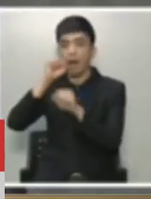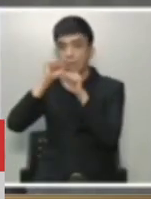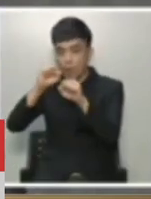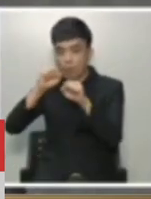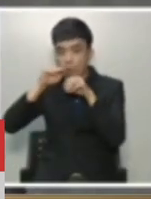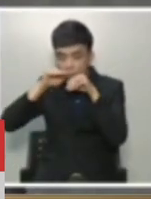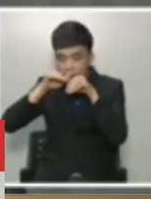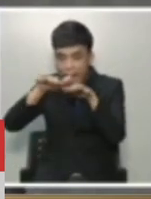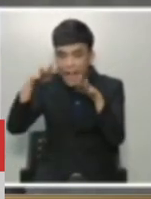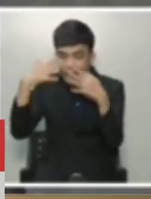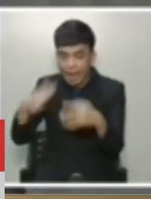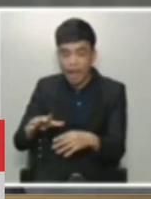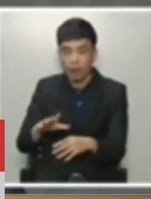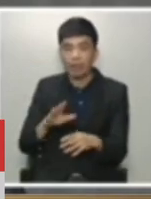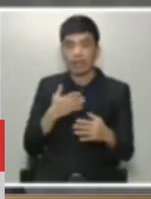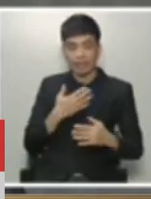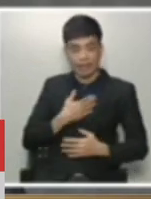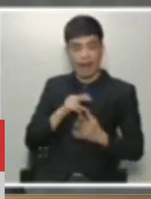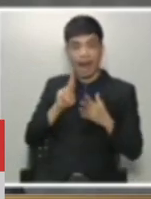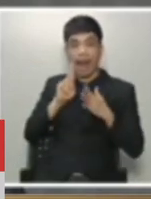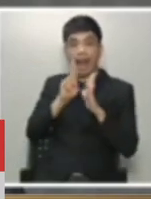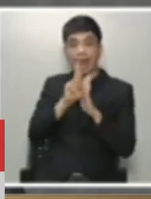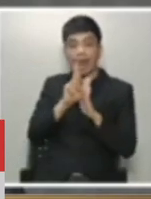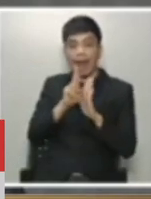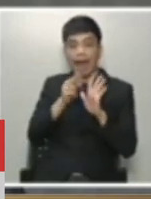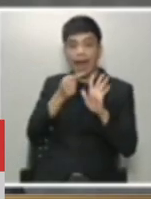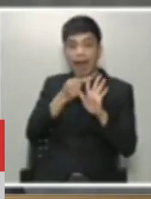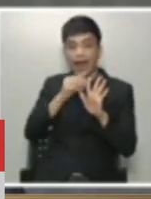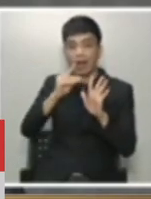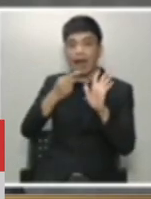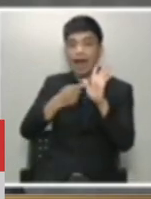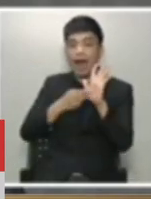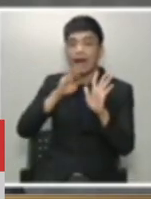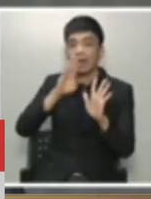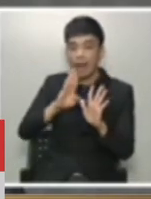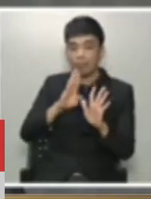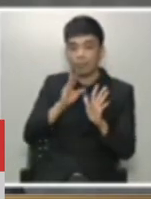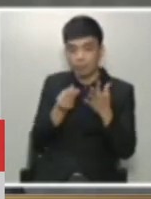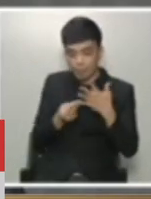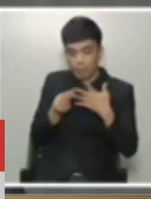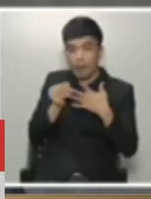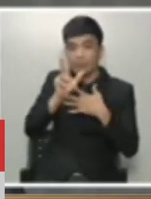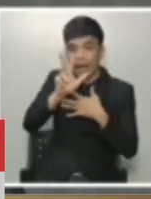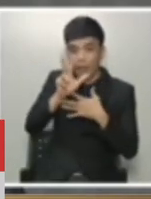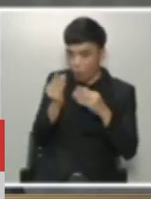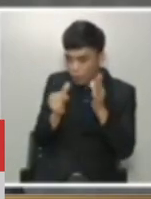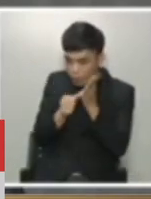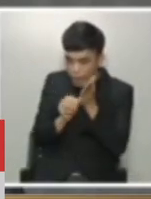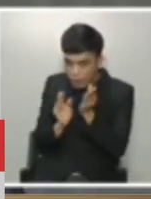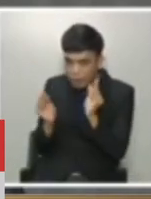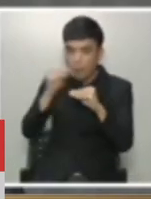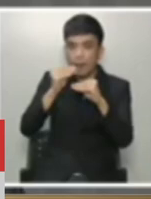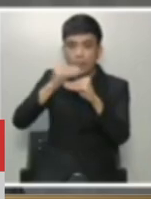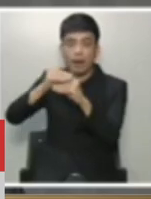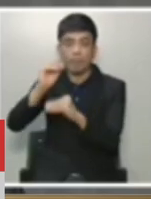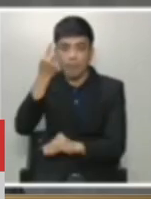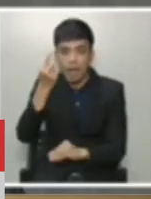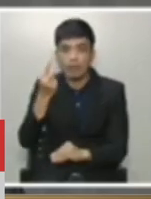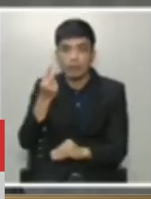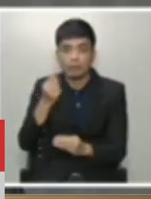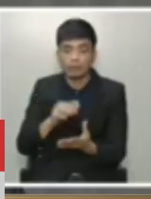ครับการที่ประเทศไทยเราได้รับอย่างการยกย่องว่าเป็นกระทรวงสาธารณสุขเราเนี่ย